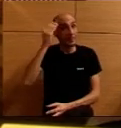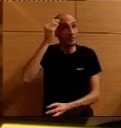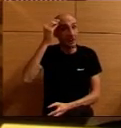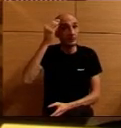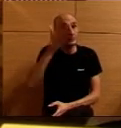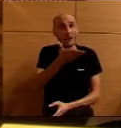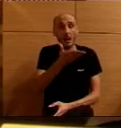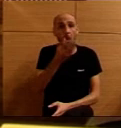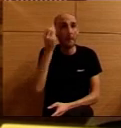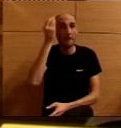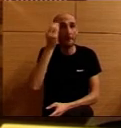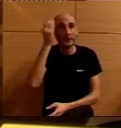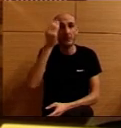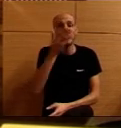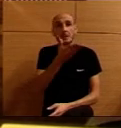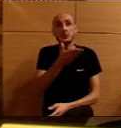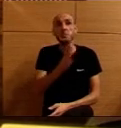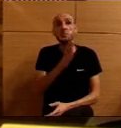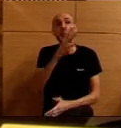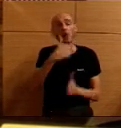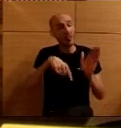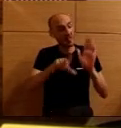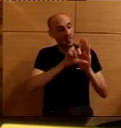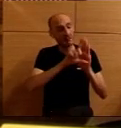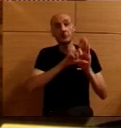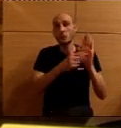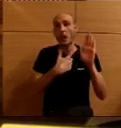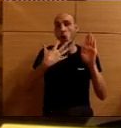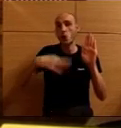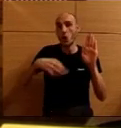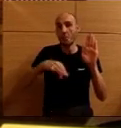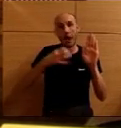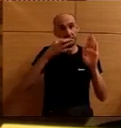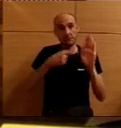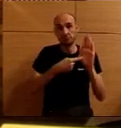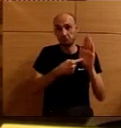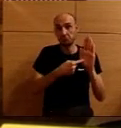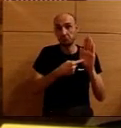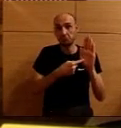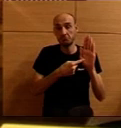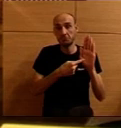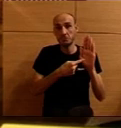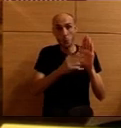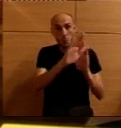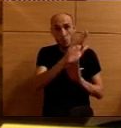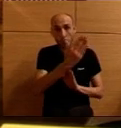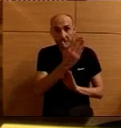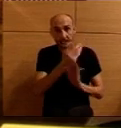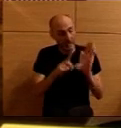és normal, perquè està dins de la legislació, encara que sense ningú límit, el que vostès proposen,